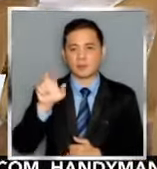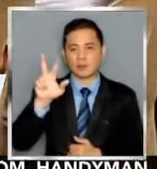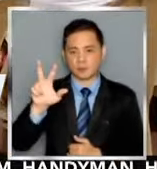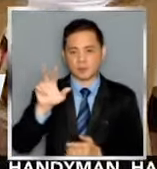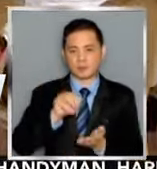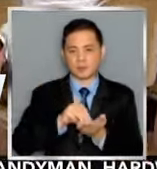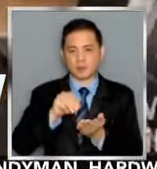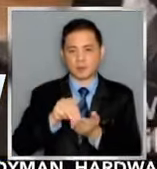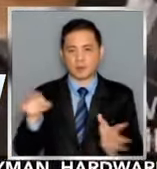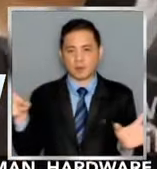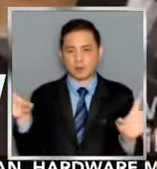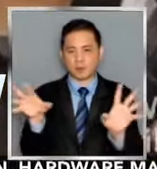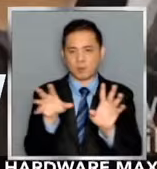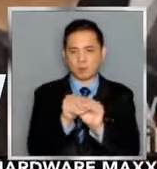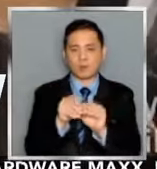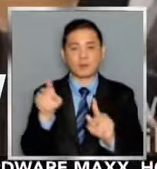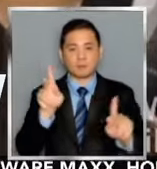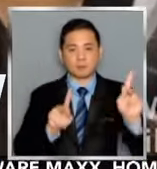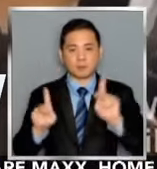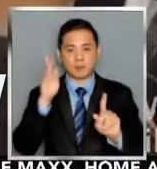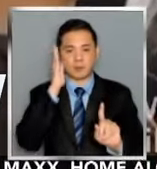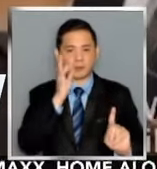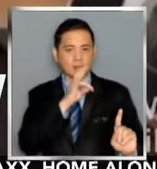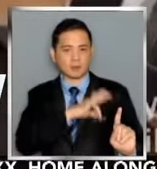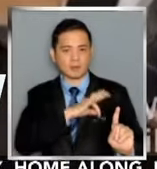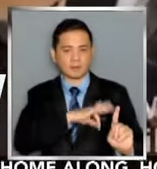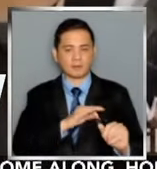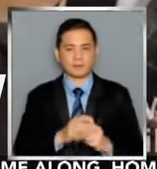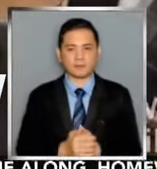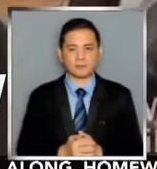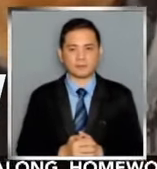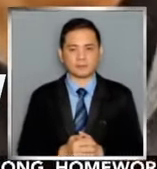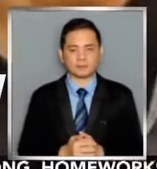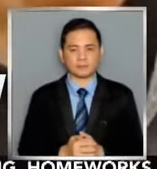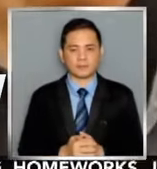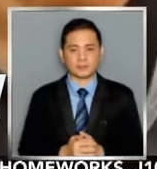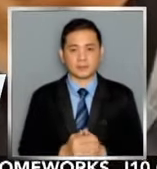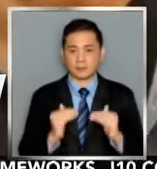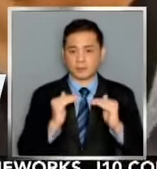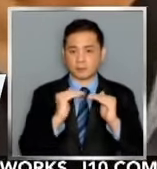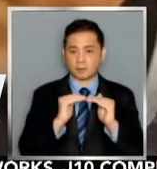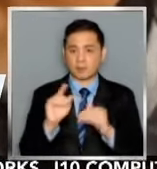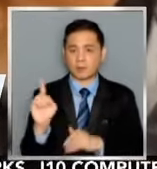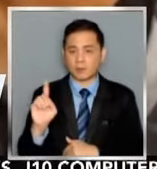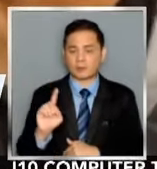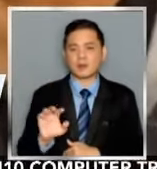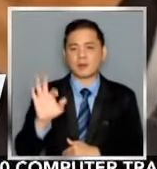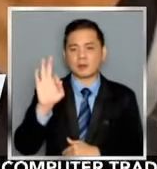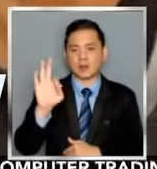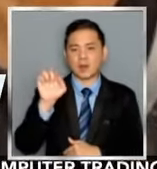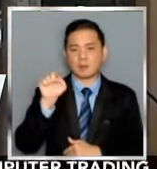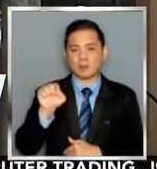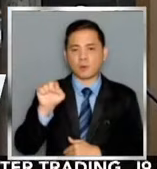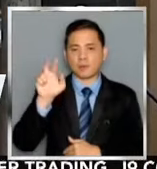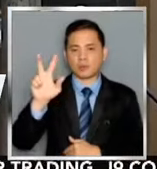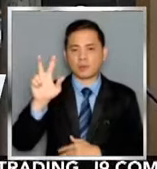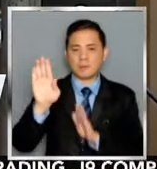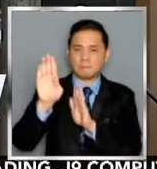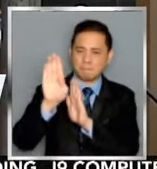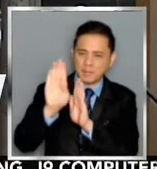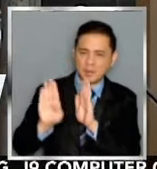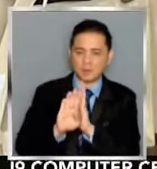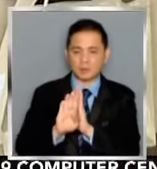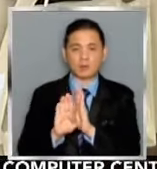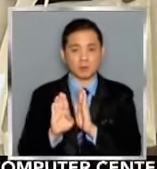ng programa. So that translates to 9.3 billion. This is siguro the poorest of the poor. Hahati